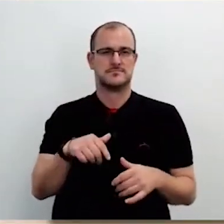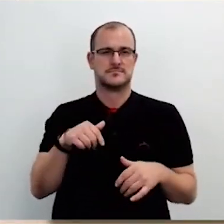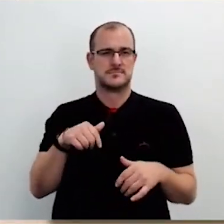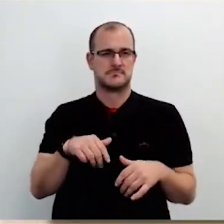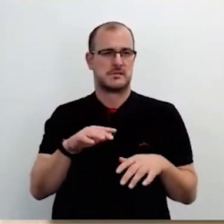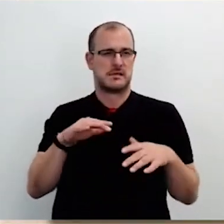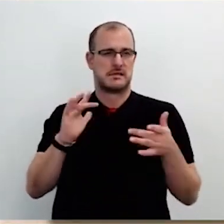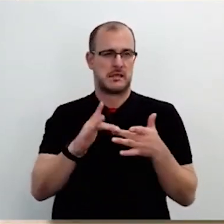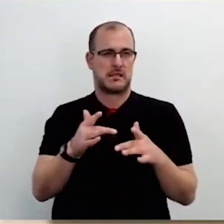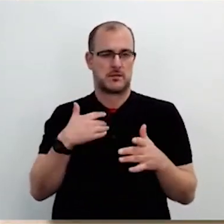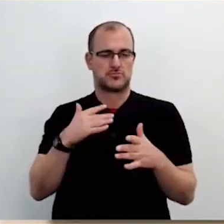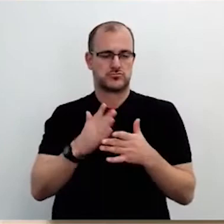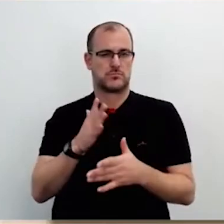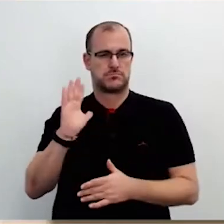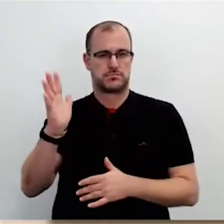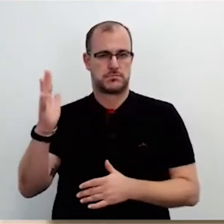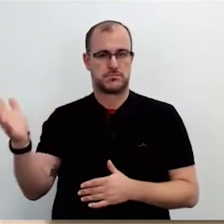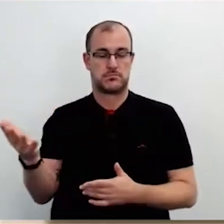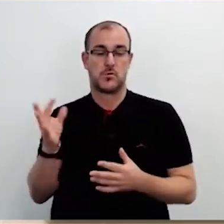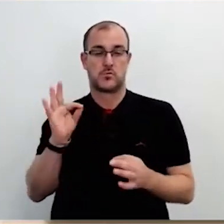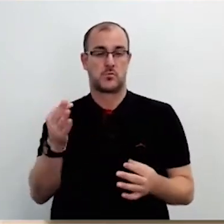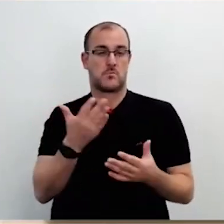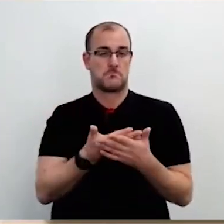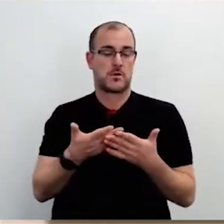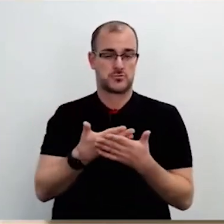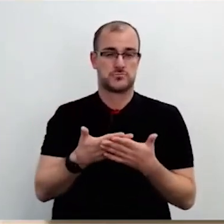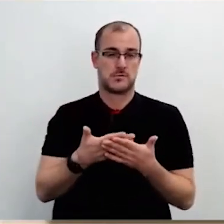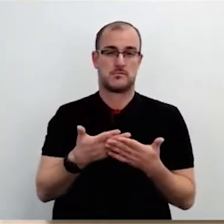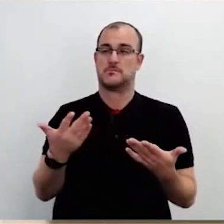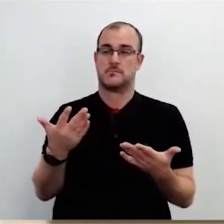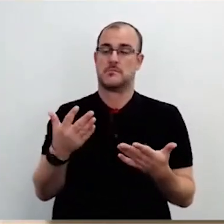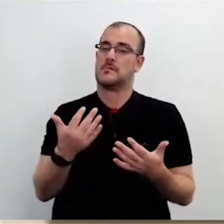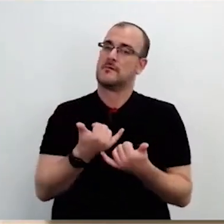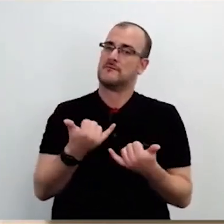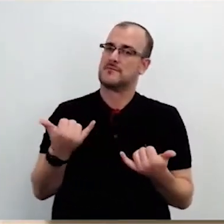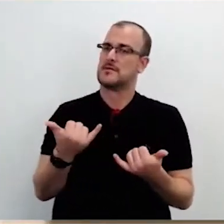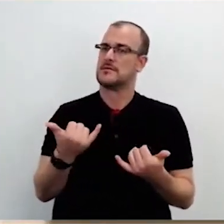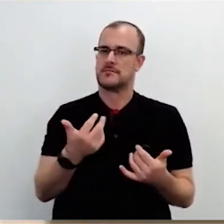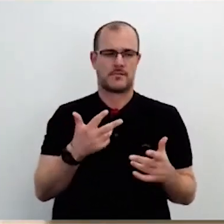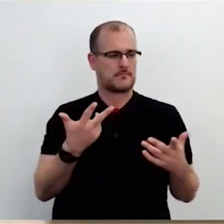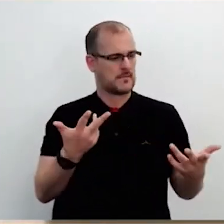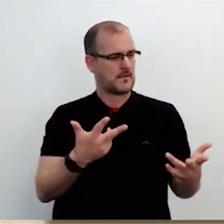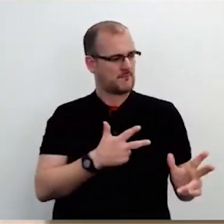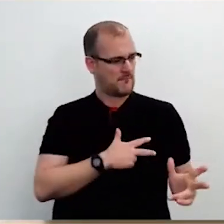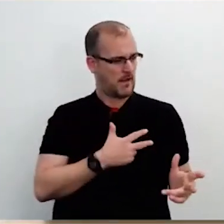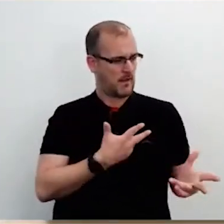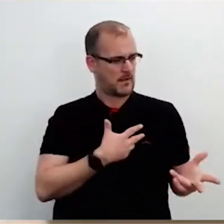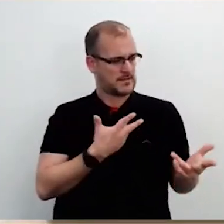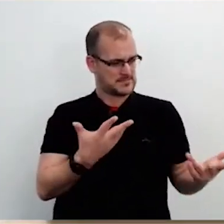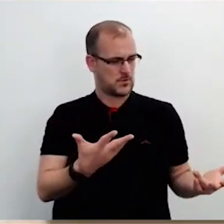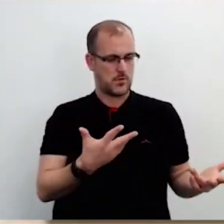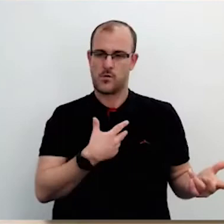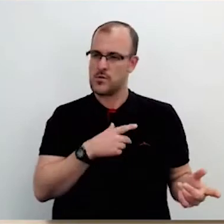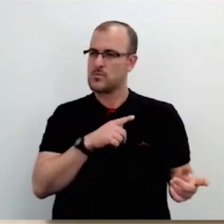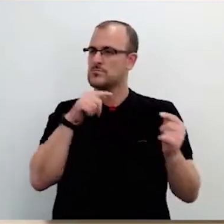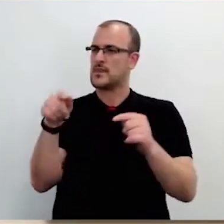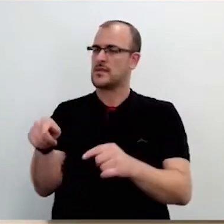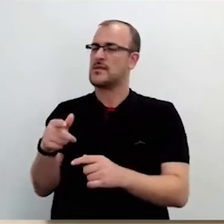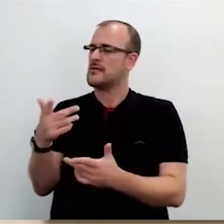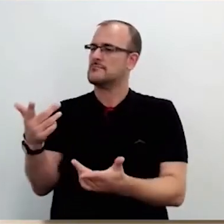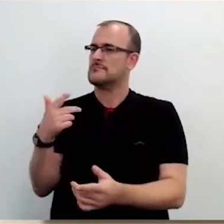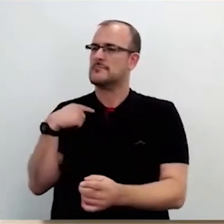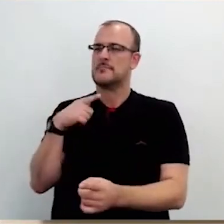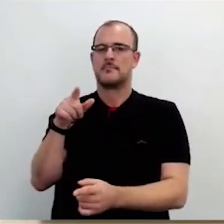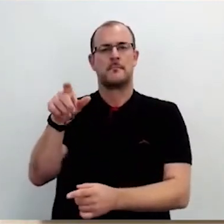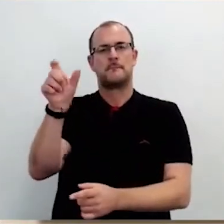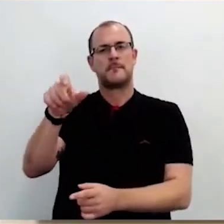ist das, glaube ich, ein gutes Beispiel, wie man durchaus auch mal aus der Realität kommen, wirklich mit Betroffenen, die dann Hass im